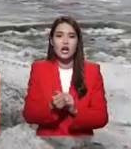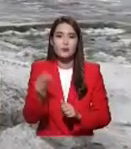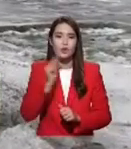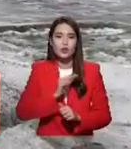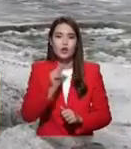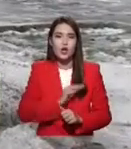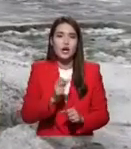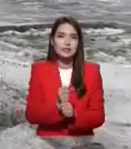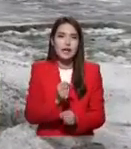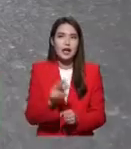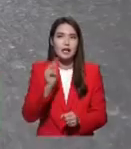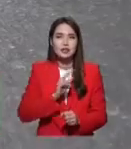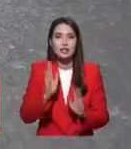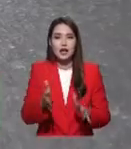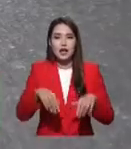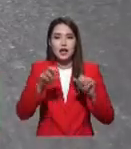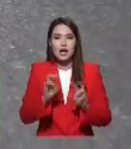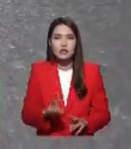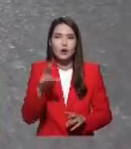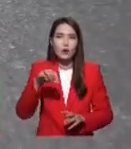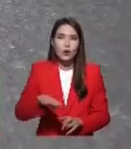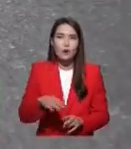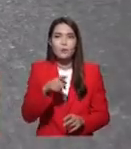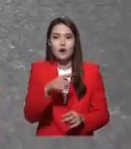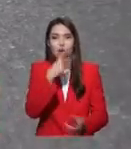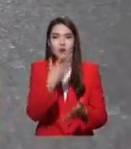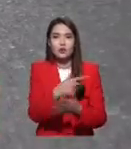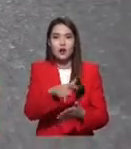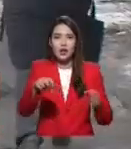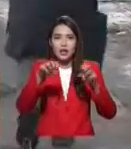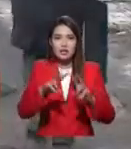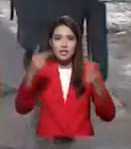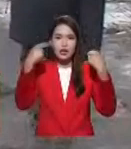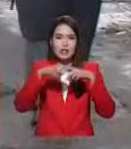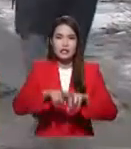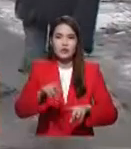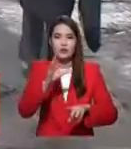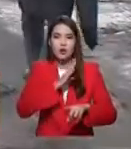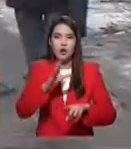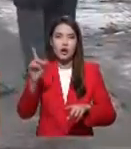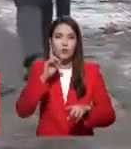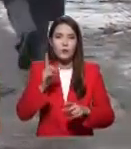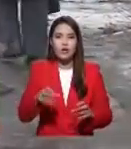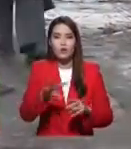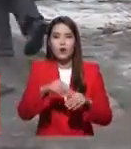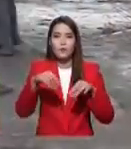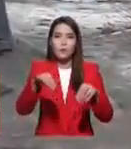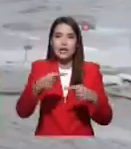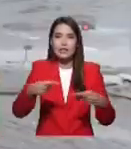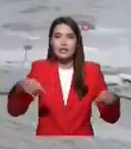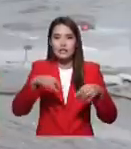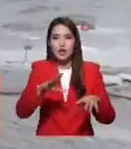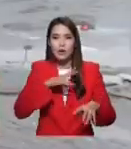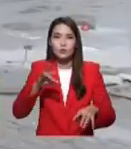тазалап жатыр дейді. Таңертең 1600 тазалықшы мен 1000-ға жуық арнайы техника жұмылдырылған. Жолға құм мен тұз сепкен. Бірақ жаяу жүргіншілер жолы